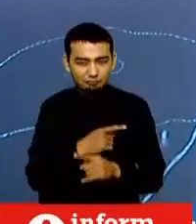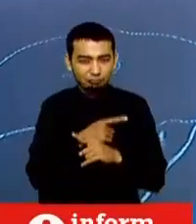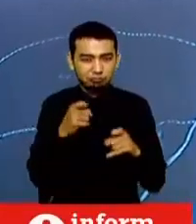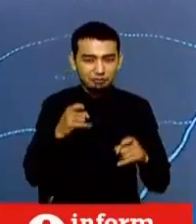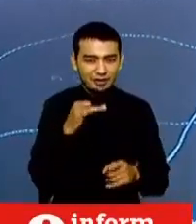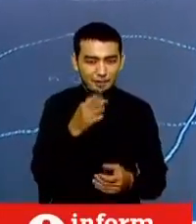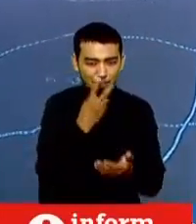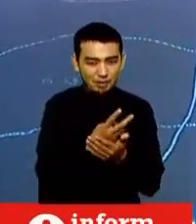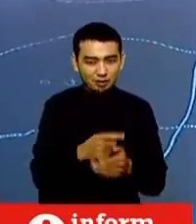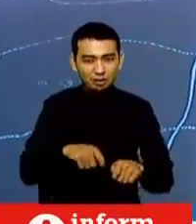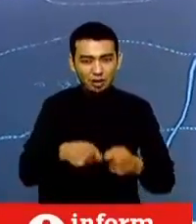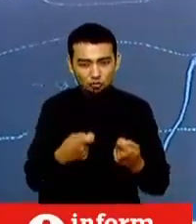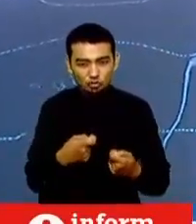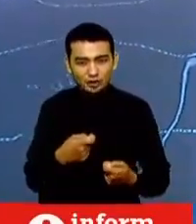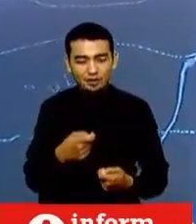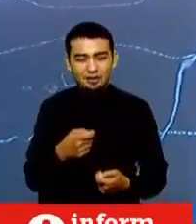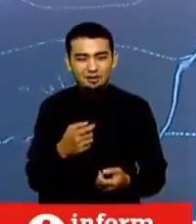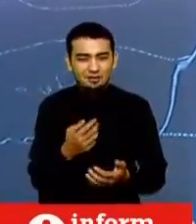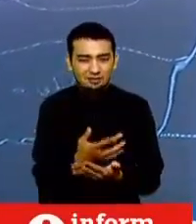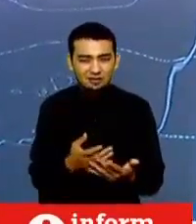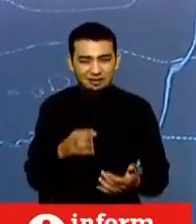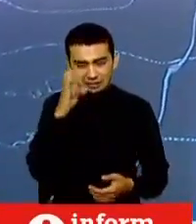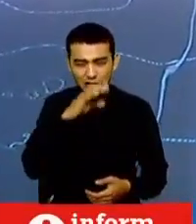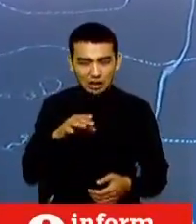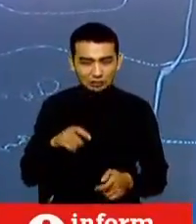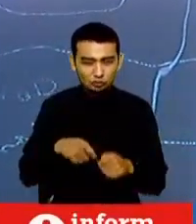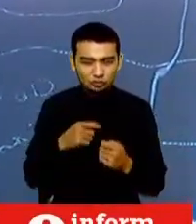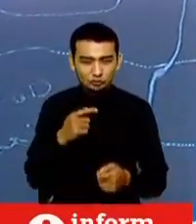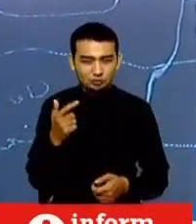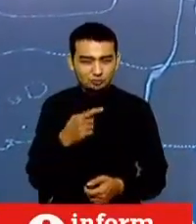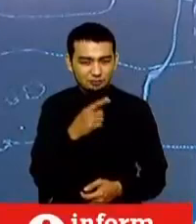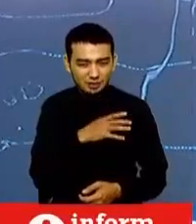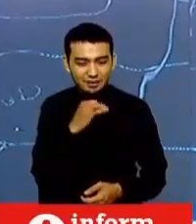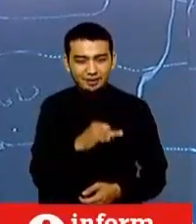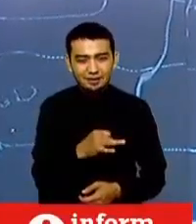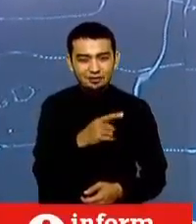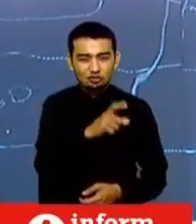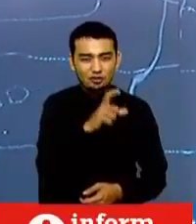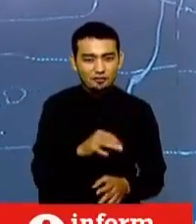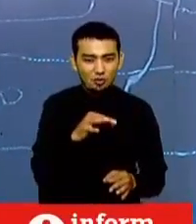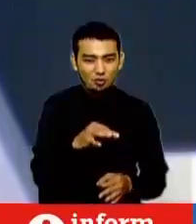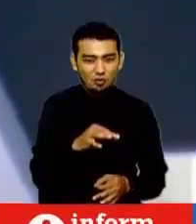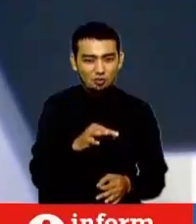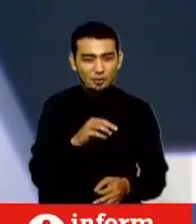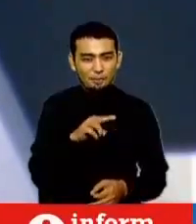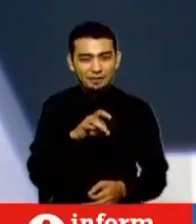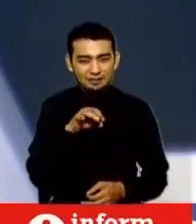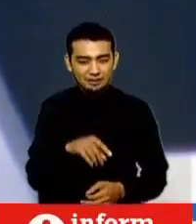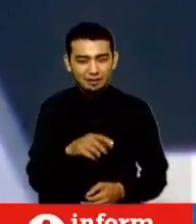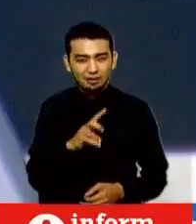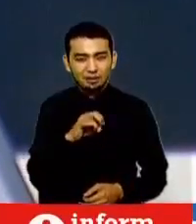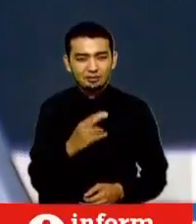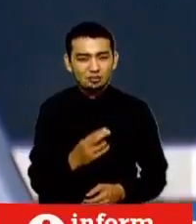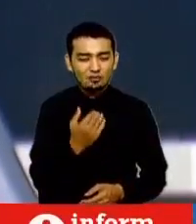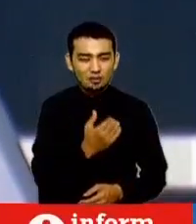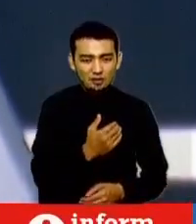пропаганды нарушения унитарности и целостности страны а также неполноценности граждан по национальному признаку когда